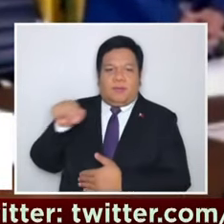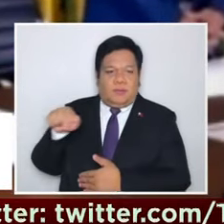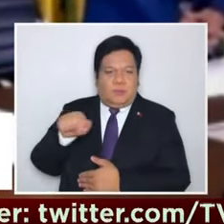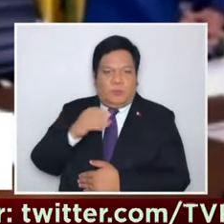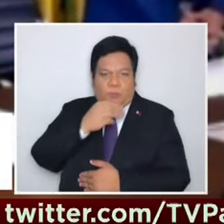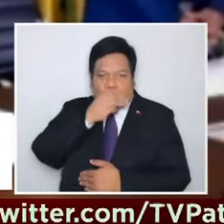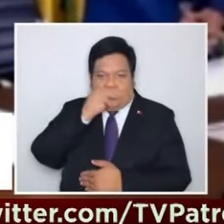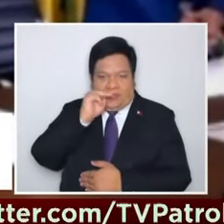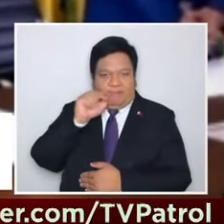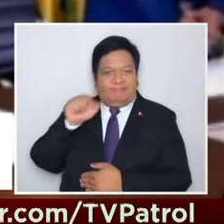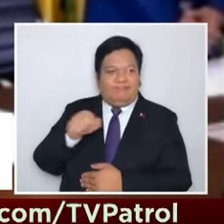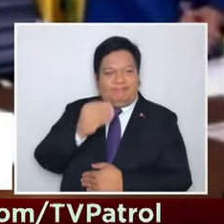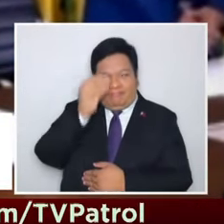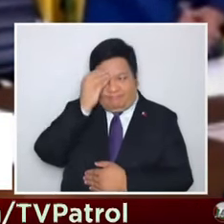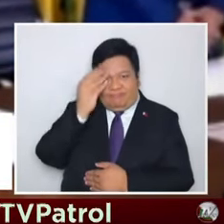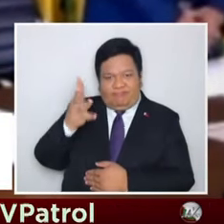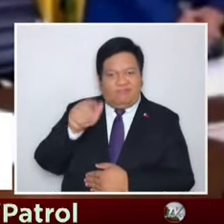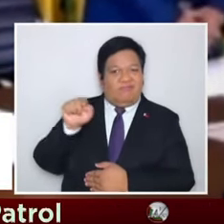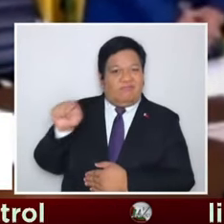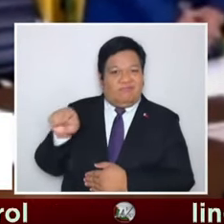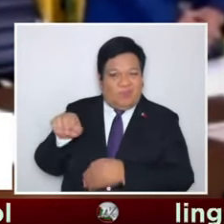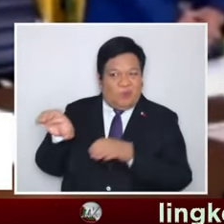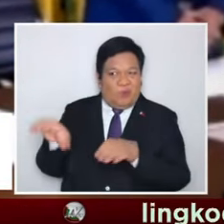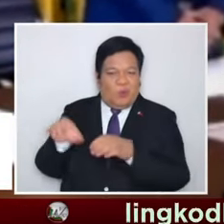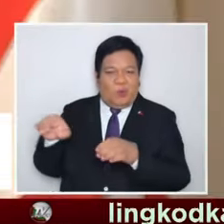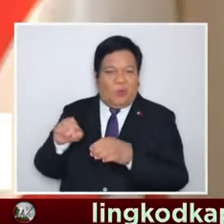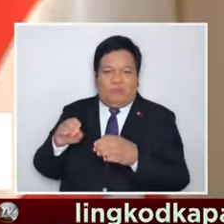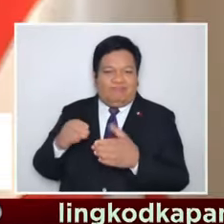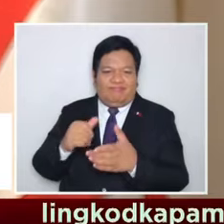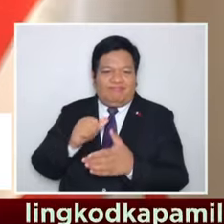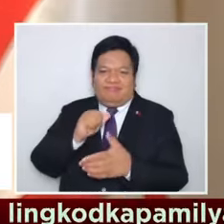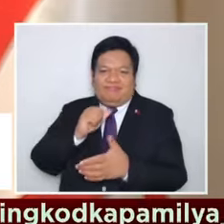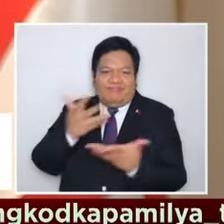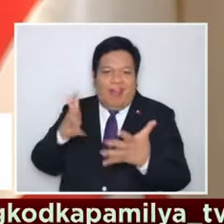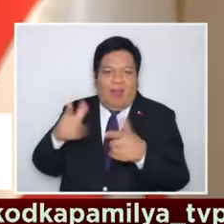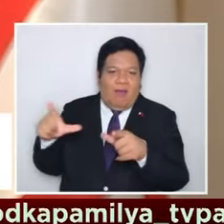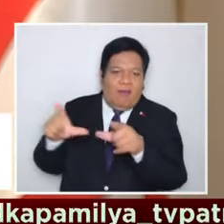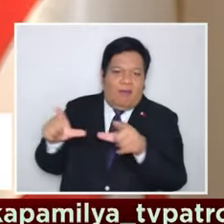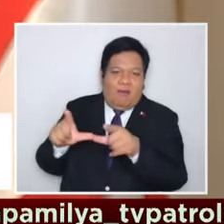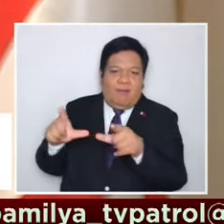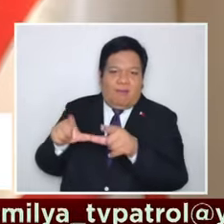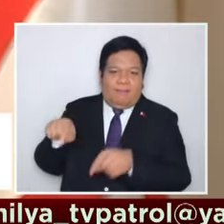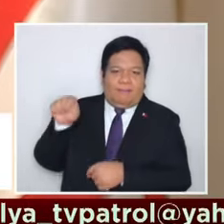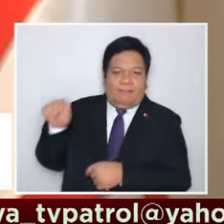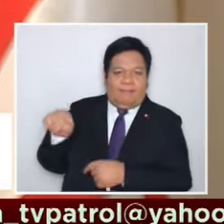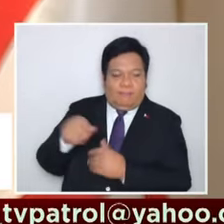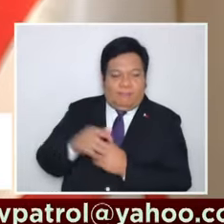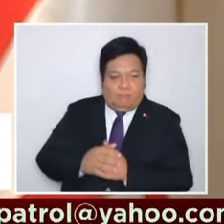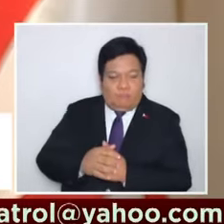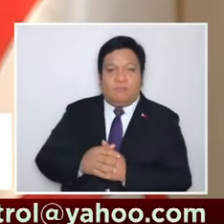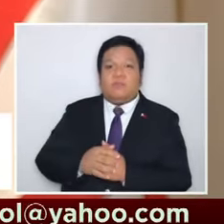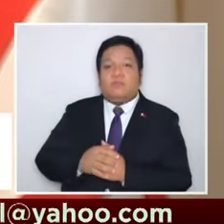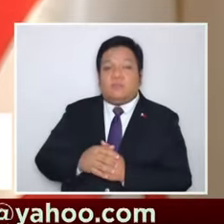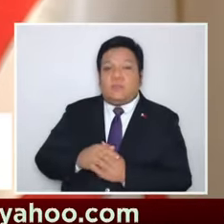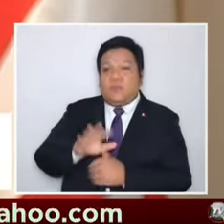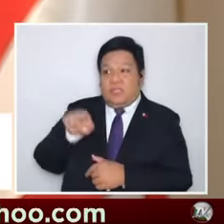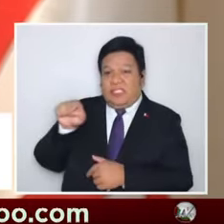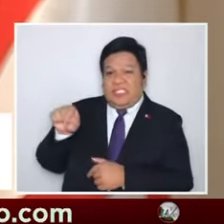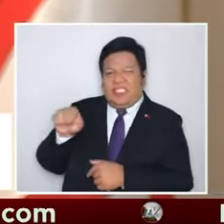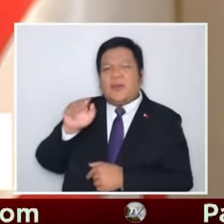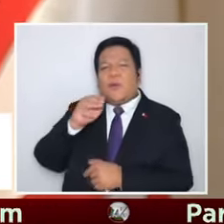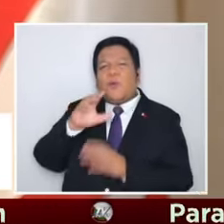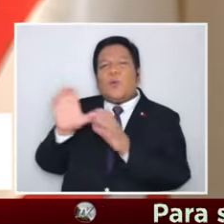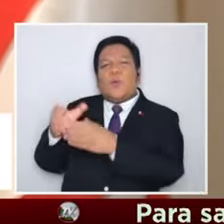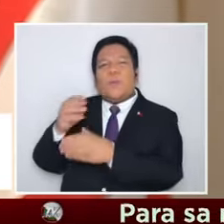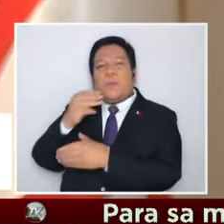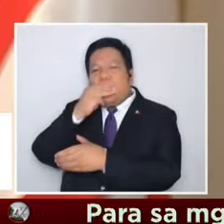ideklarang iligal ang mga aksyon ng grupo ni Senator Coco Pimentel at Senator Manny Pacquiao, kabilang ang kanilang pahayag na sila